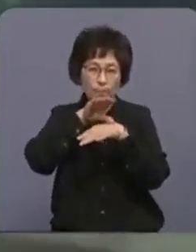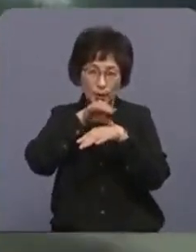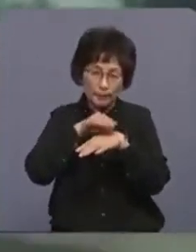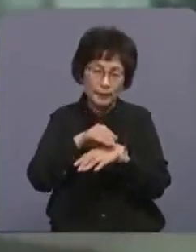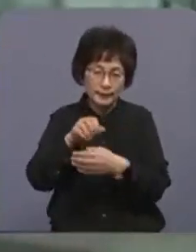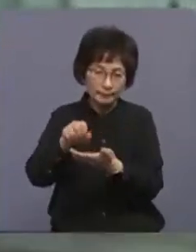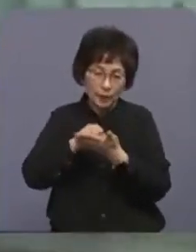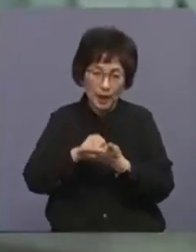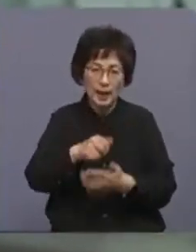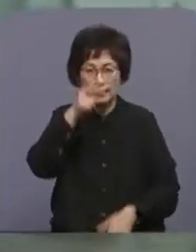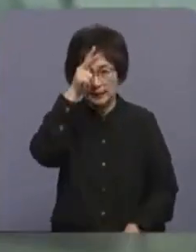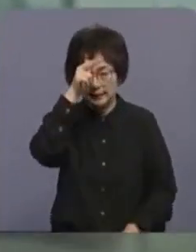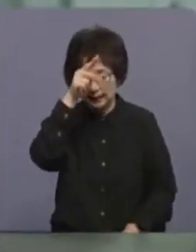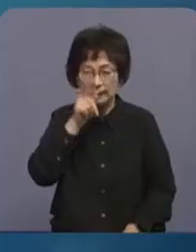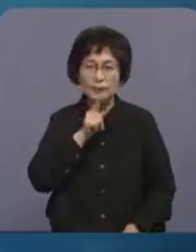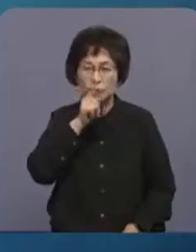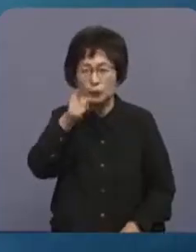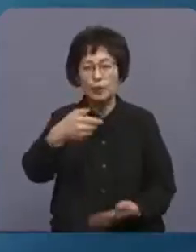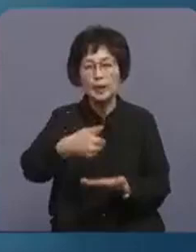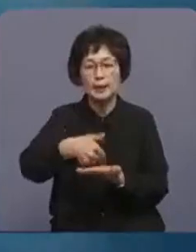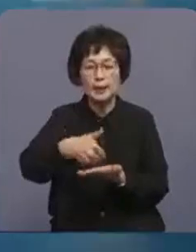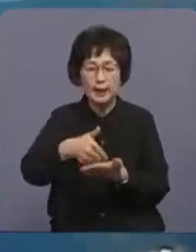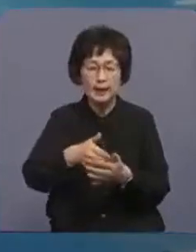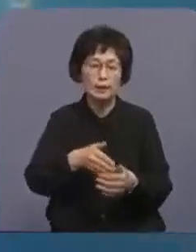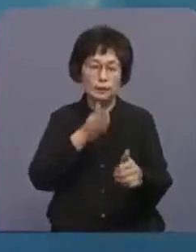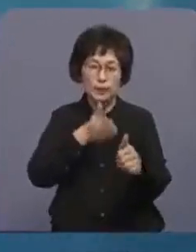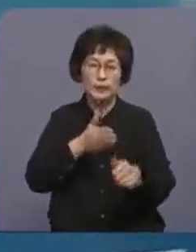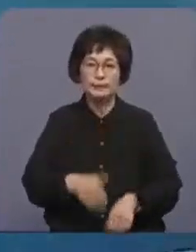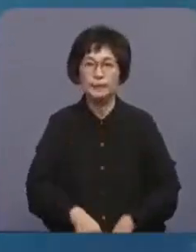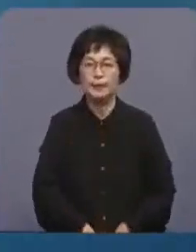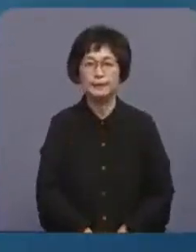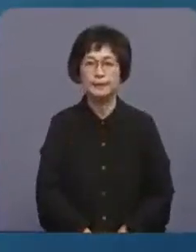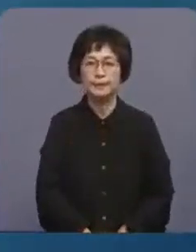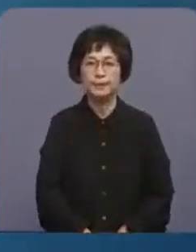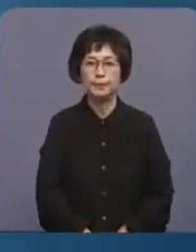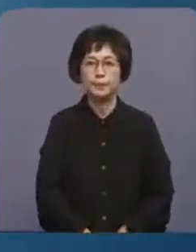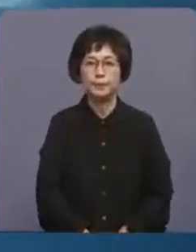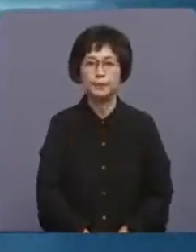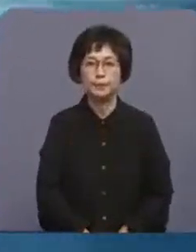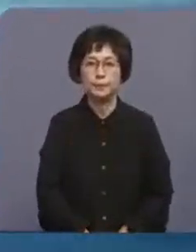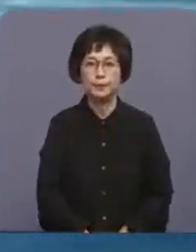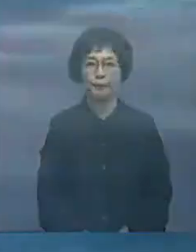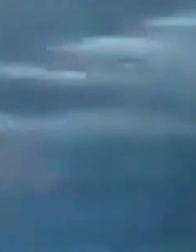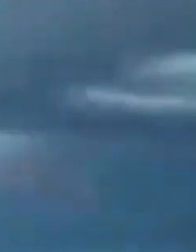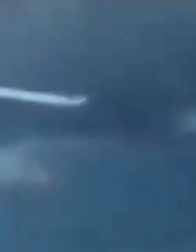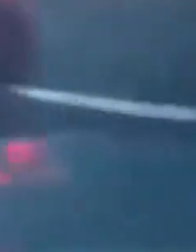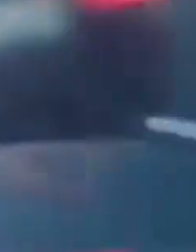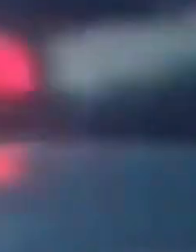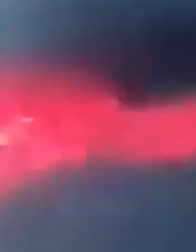뒤 경찰에 신고해달라고 당부했습니다. KBS 뉴스 최휘지입니다.